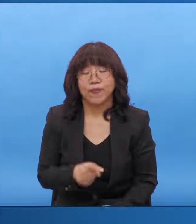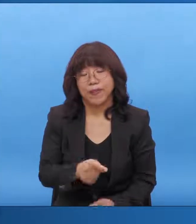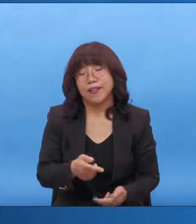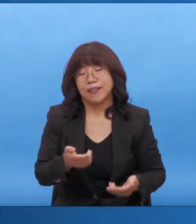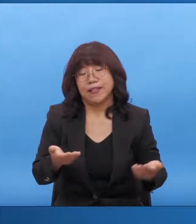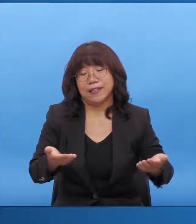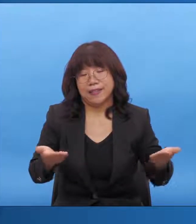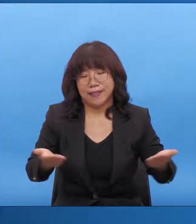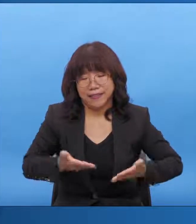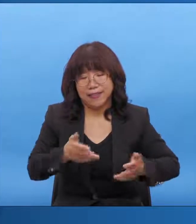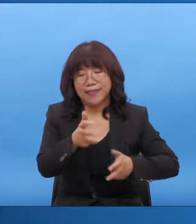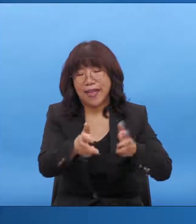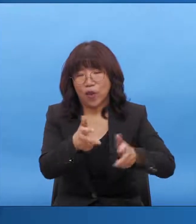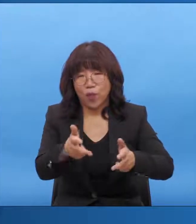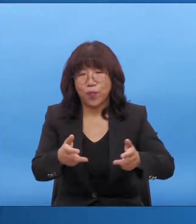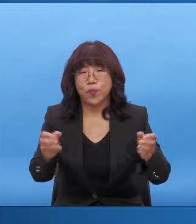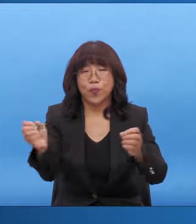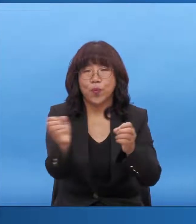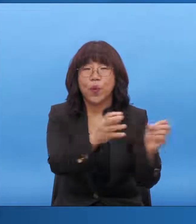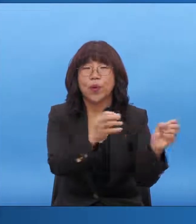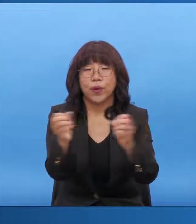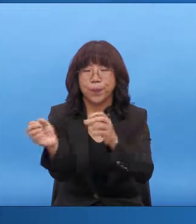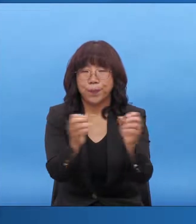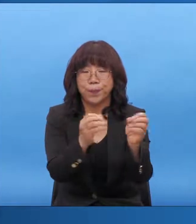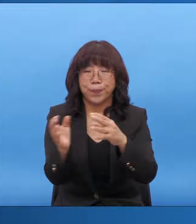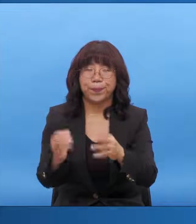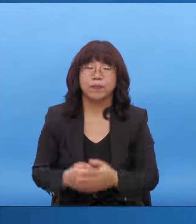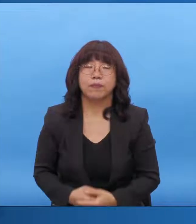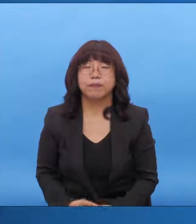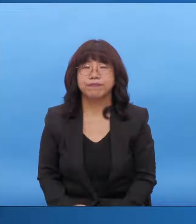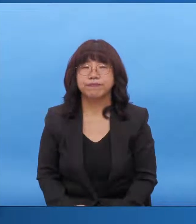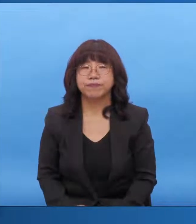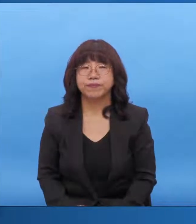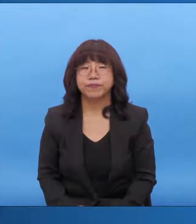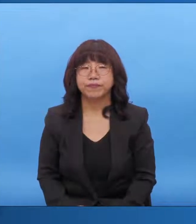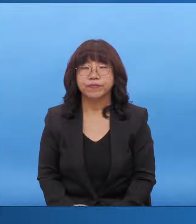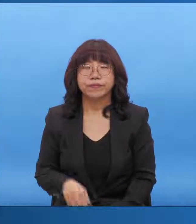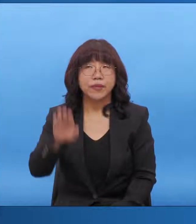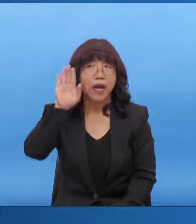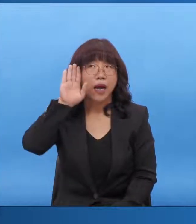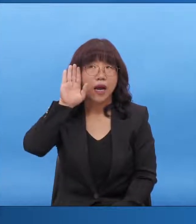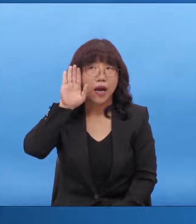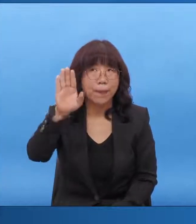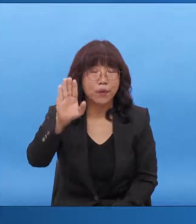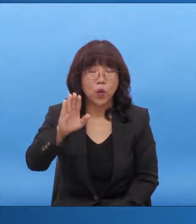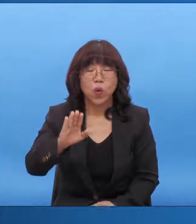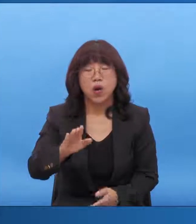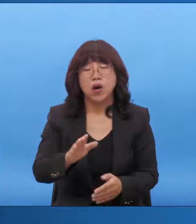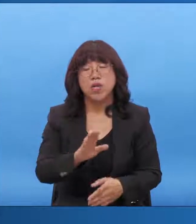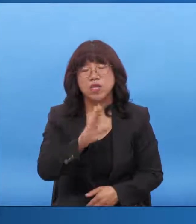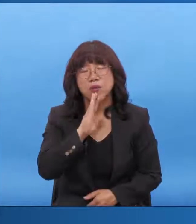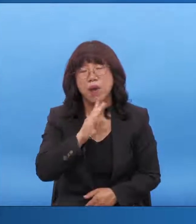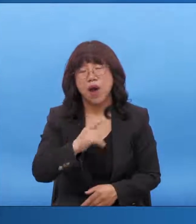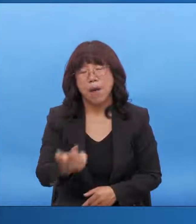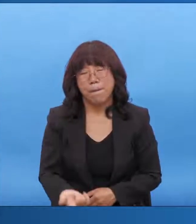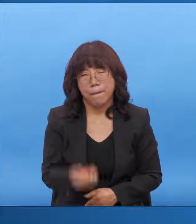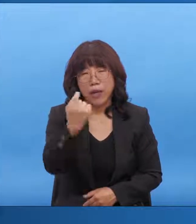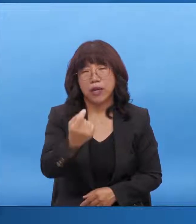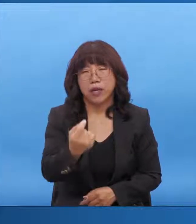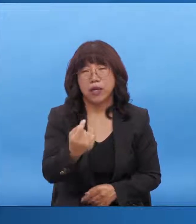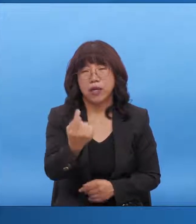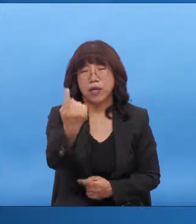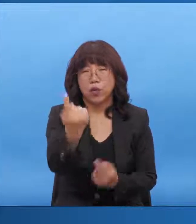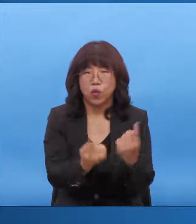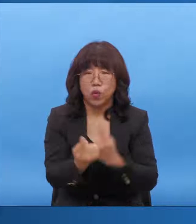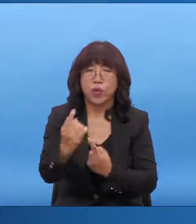기습론은 산업 포럼. And regarding the rest, you do in business forum. 아마 앞으로 급속도로 이렇게 될 겁니다. Again, this will take place, increasingly